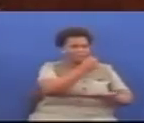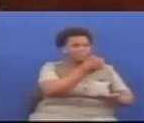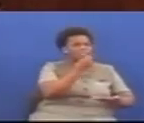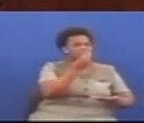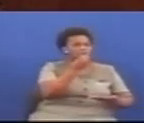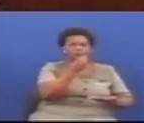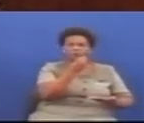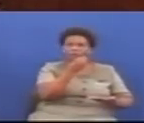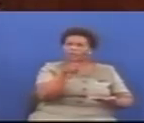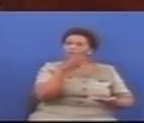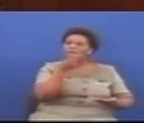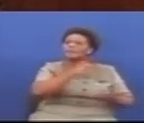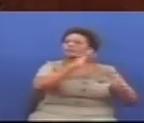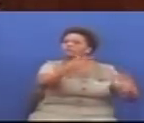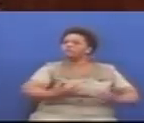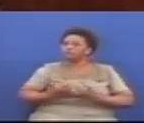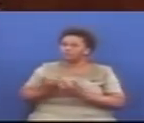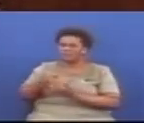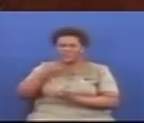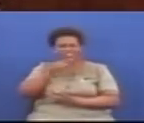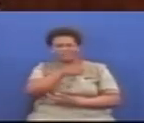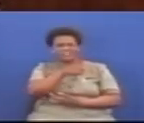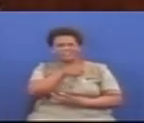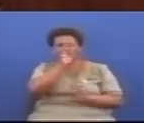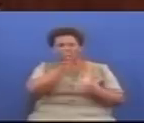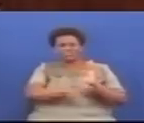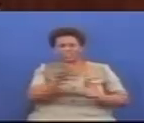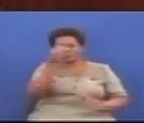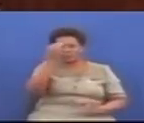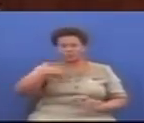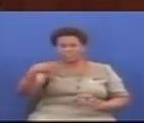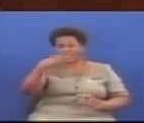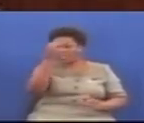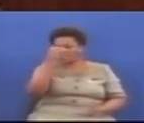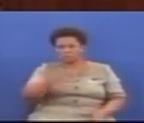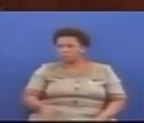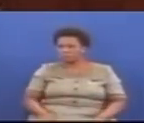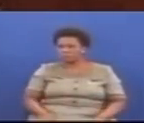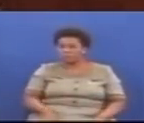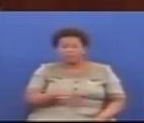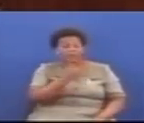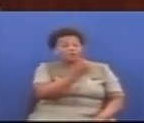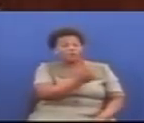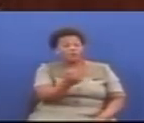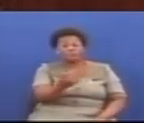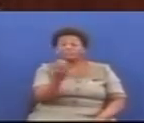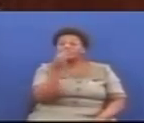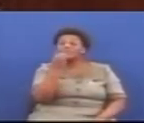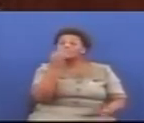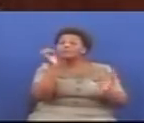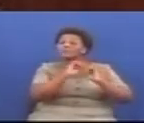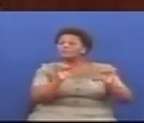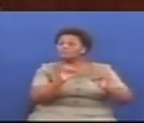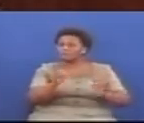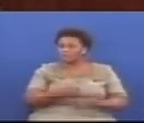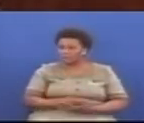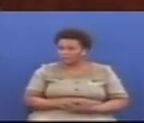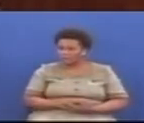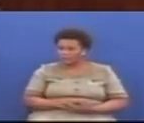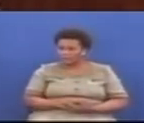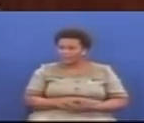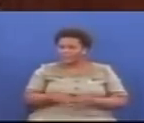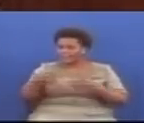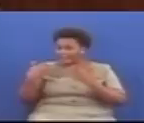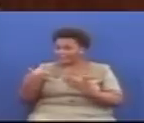hakiko chini ya Wizara ya Elimu. Na mpaka tunapoongea saa hizi, watoto wa shule pale hawana chakula. Sasa hivi tunajibiwa